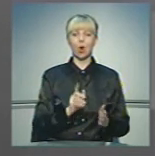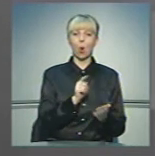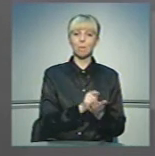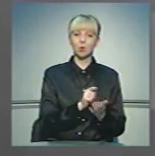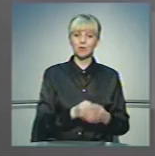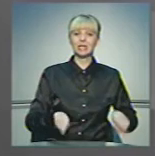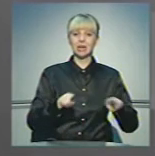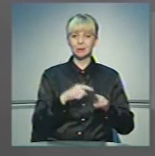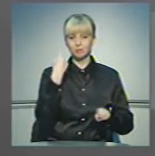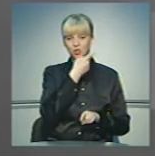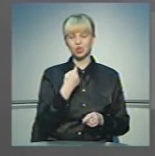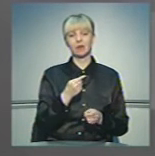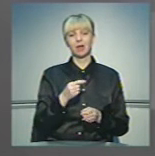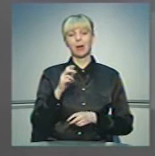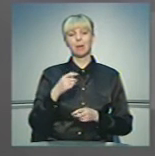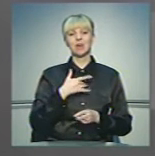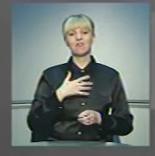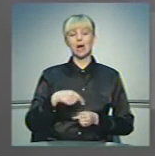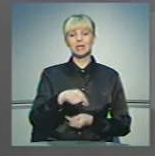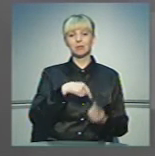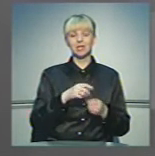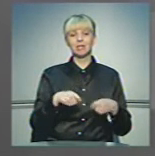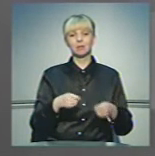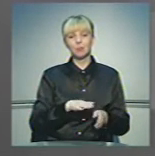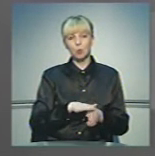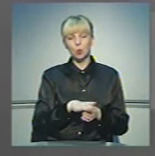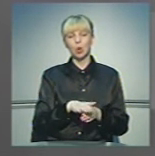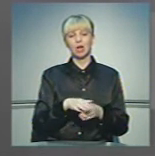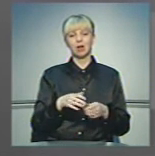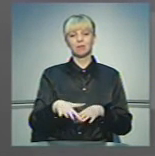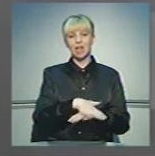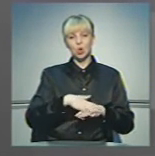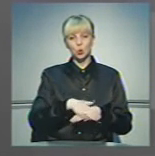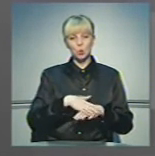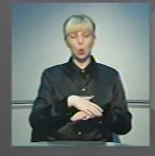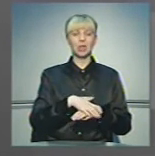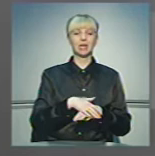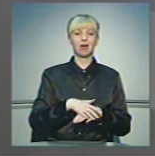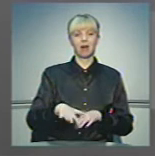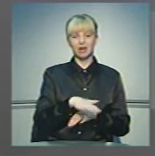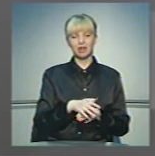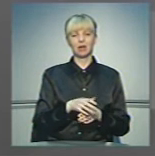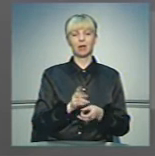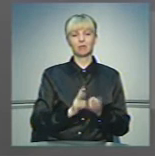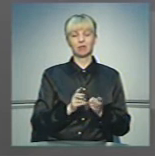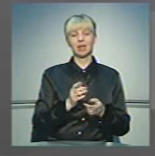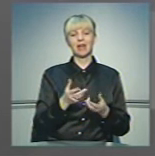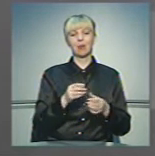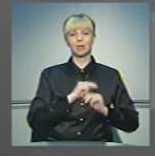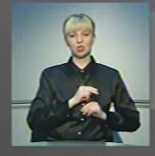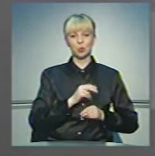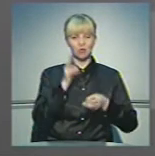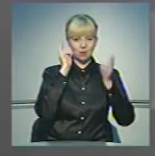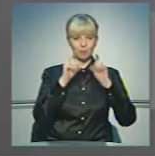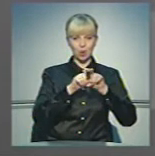таким чином, належать приватні підприємці, які здійснюють продаж на території ринків та перукарів, які працюють у перукарнях. Інші приватні